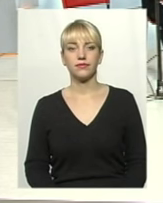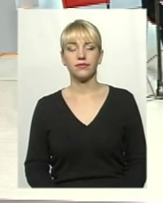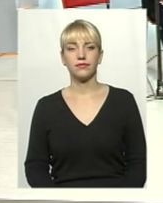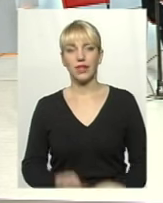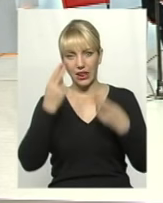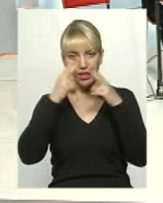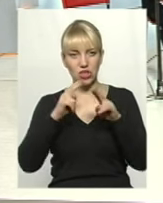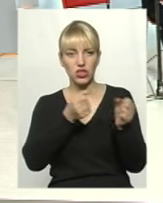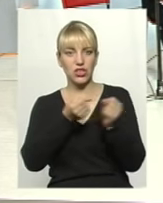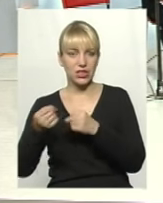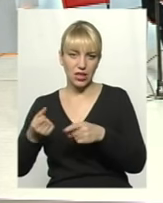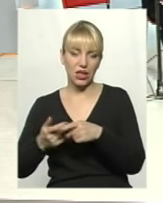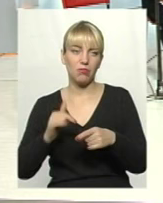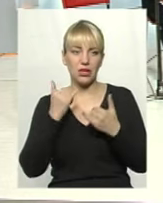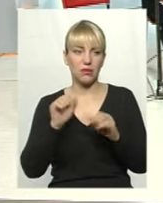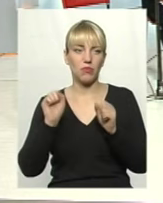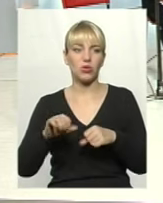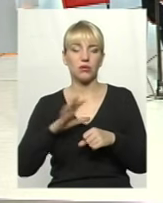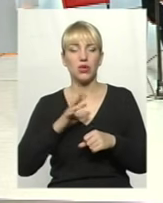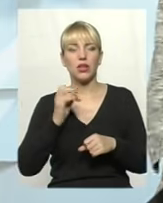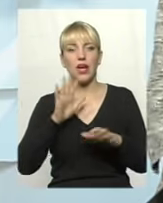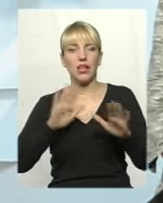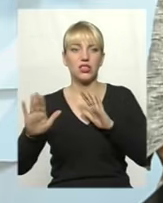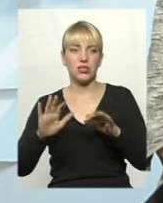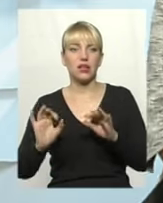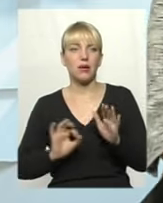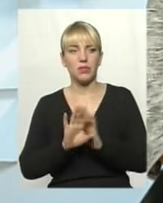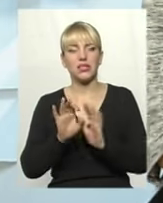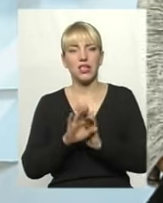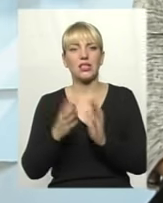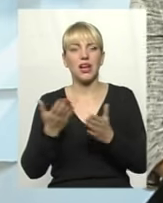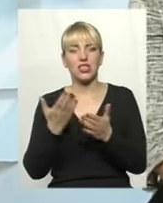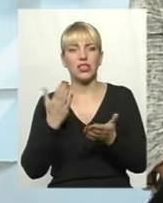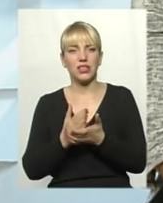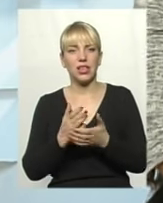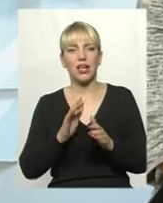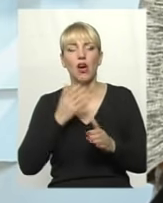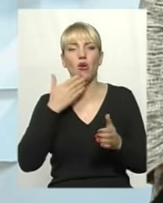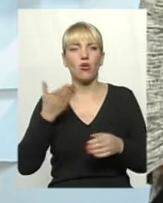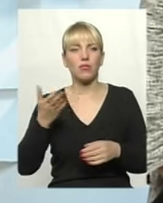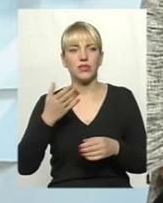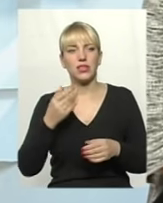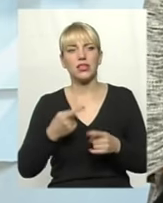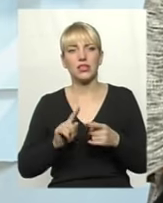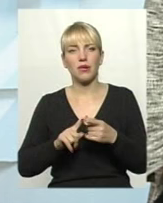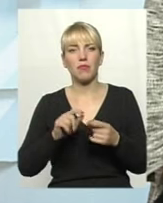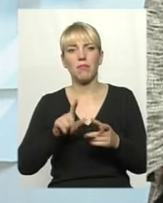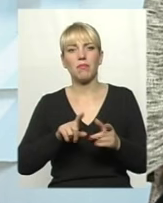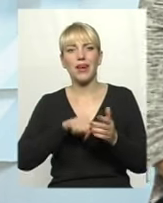Затримка є, а можливо нам режисер підкаже, а чи є коментар з приводу цього нашого прем'єр-міністра?